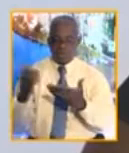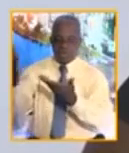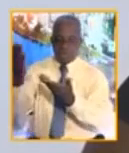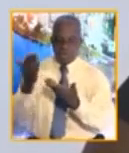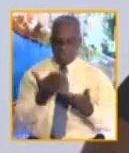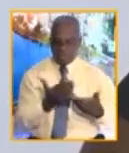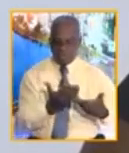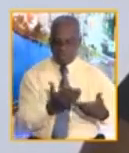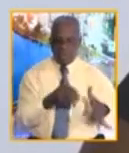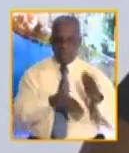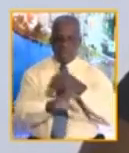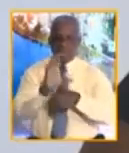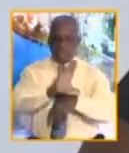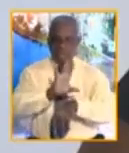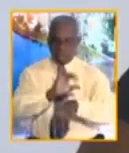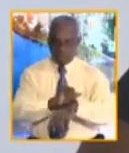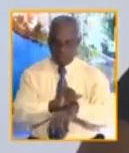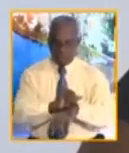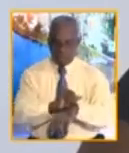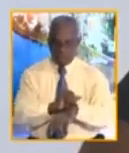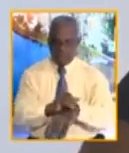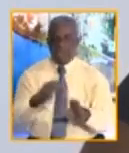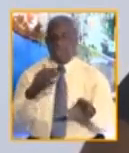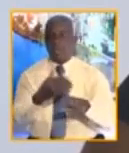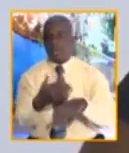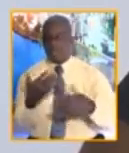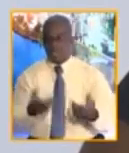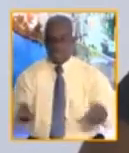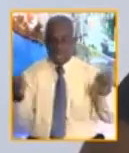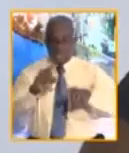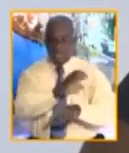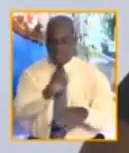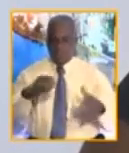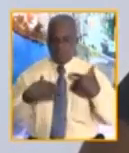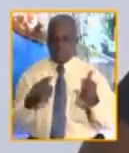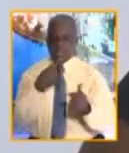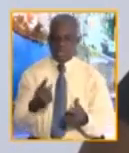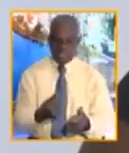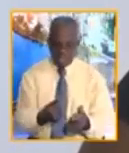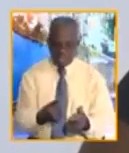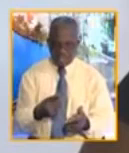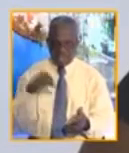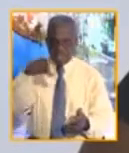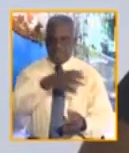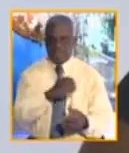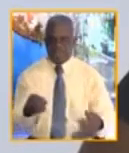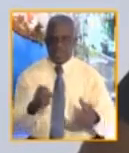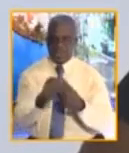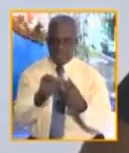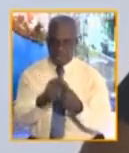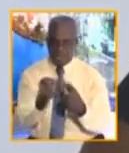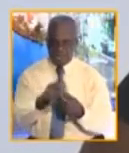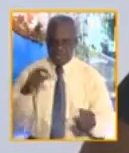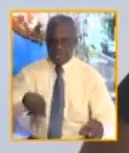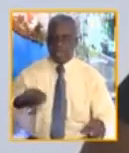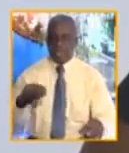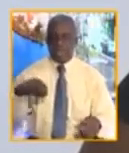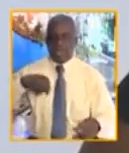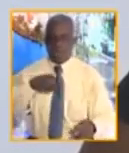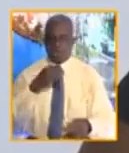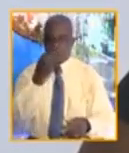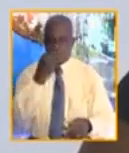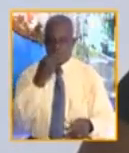d'Ivoire. Et ce, à la suite de l'alerte qu'on avait connue également sur les réseaux sociaux portant sur du